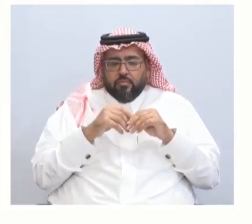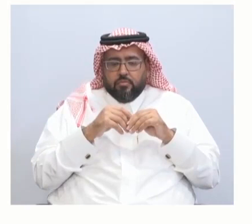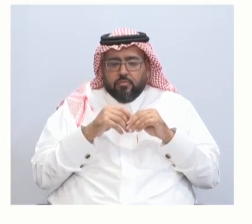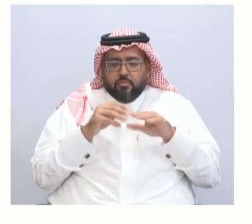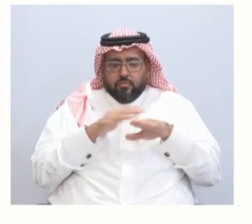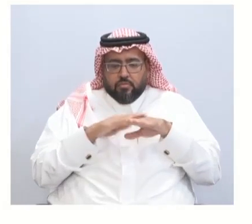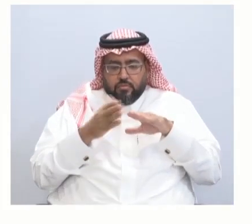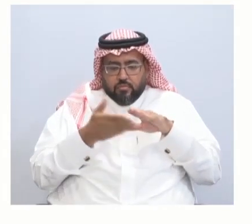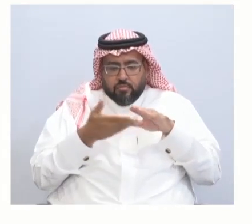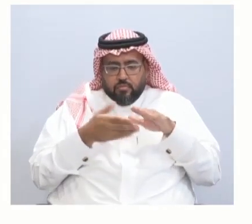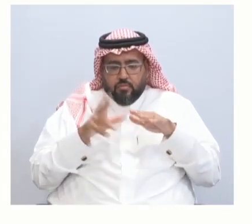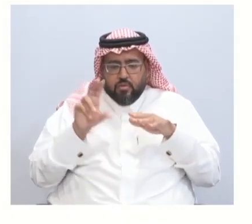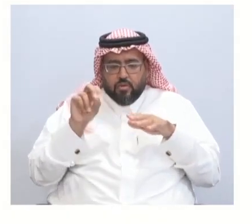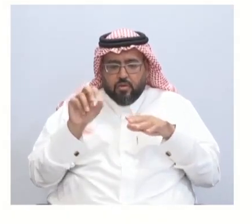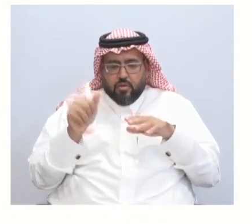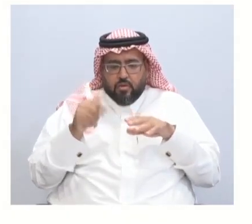القشره